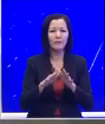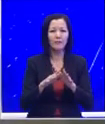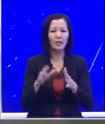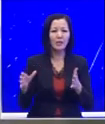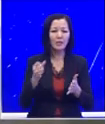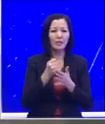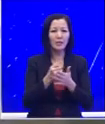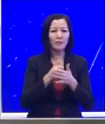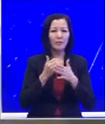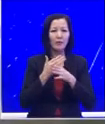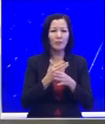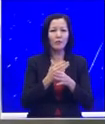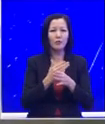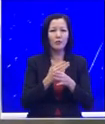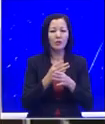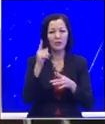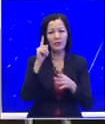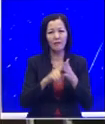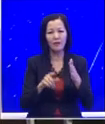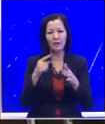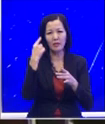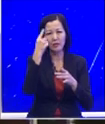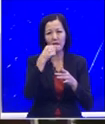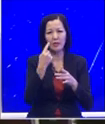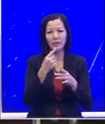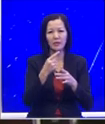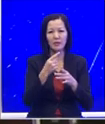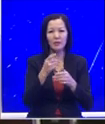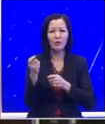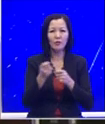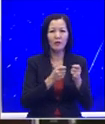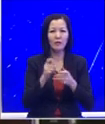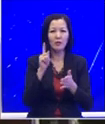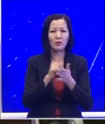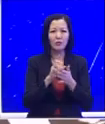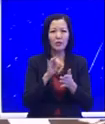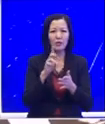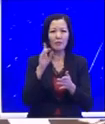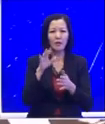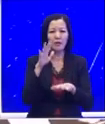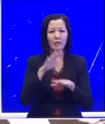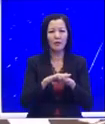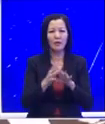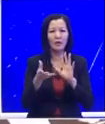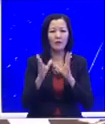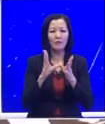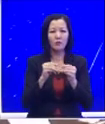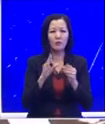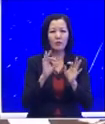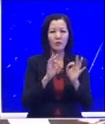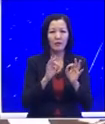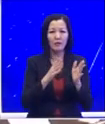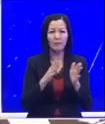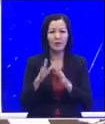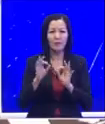назначил помощников из числа особо доверенных лиц. Они заняли ключевые руководящие должности в РБК банке. И когда все было налажено, по